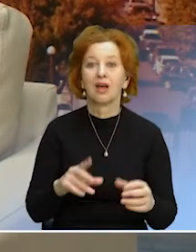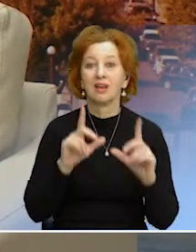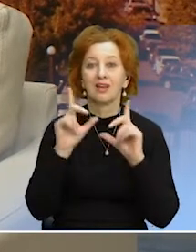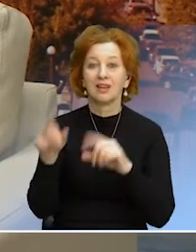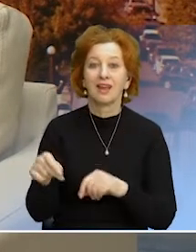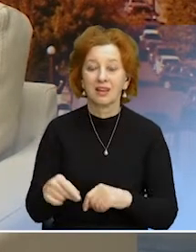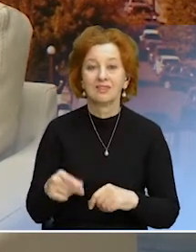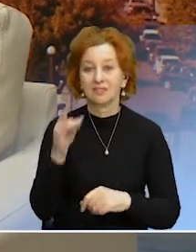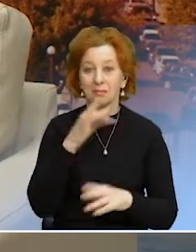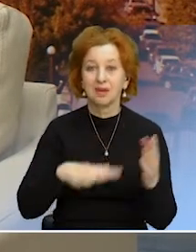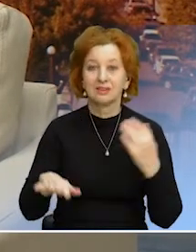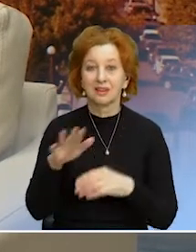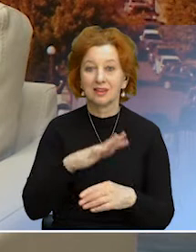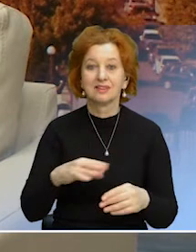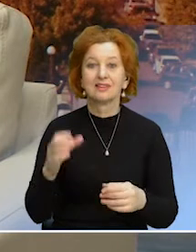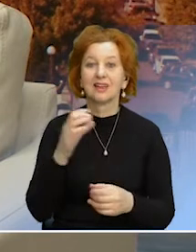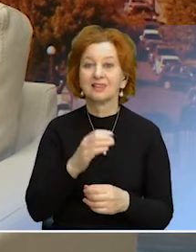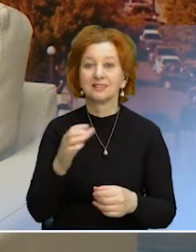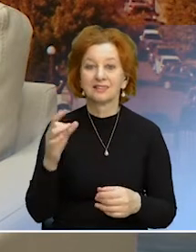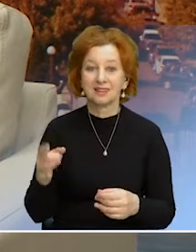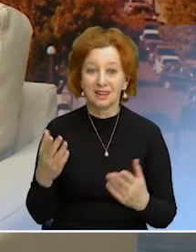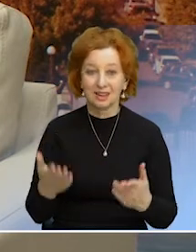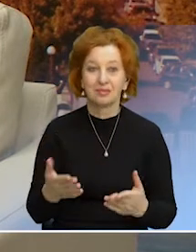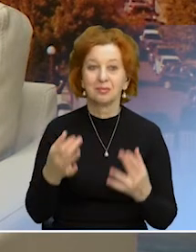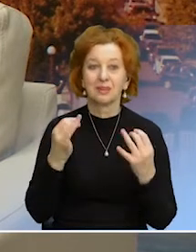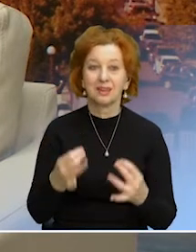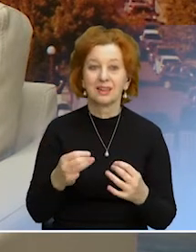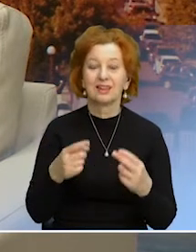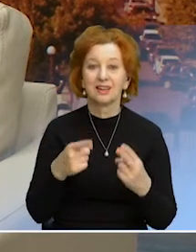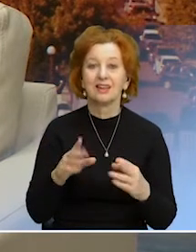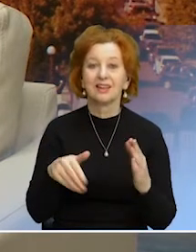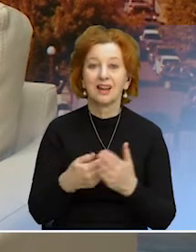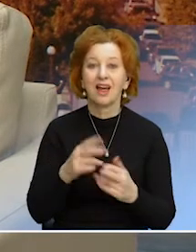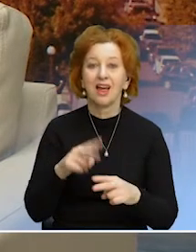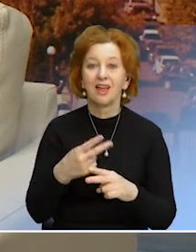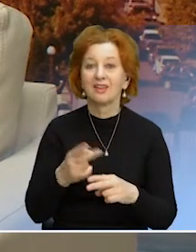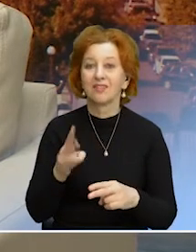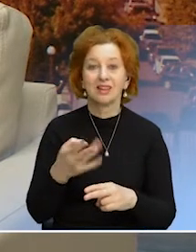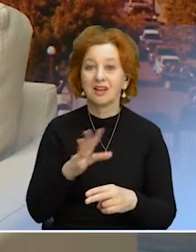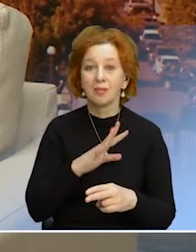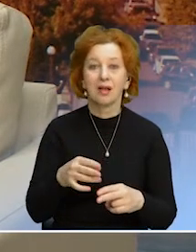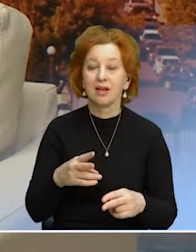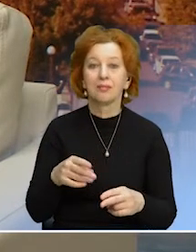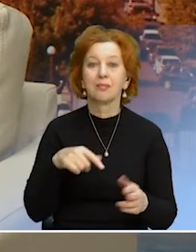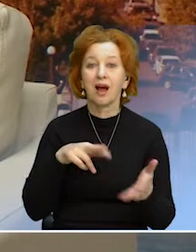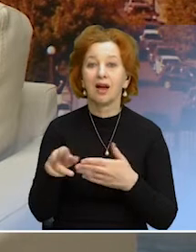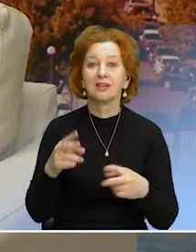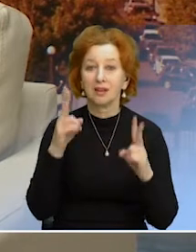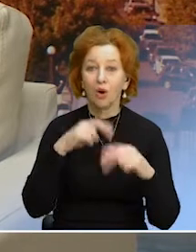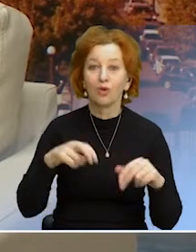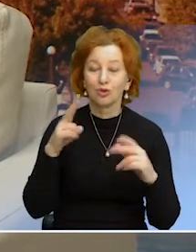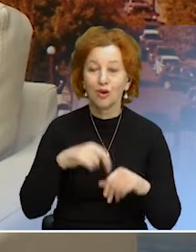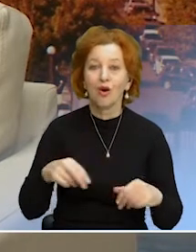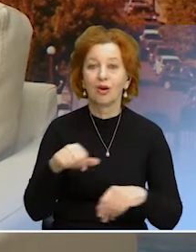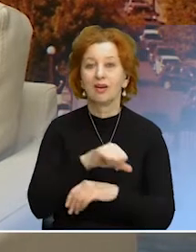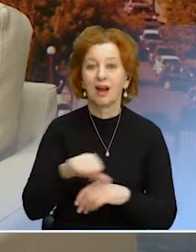перемещаться по этой огромной стране, которая называлась Советский Союз. Для этого не надо было проходить никакие контроли,